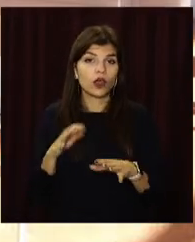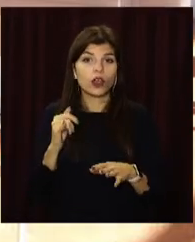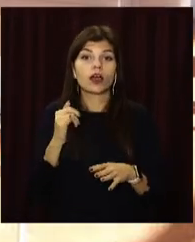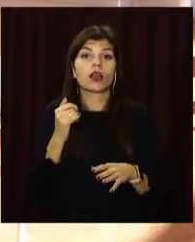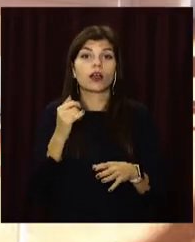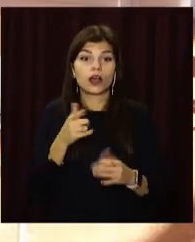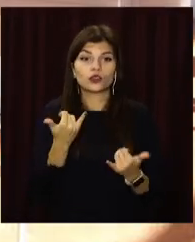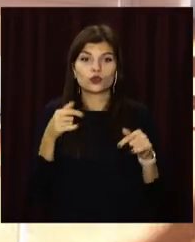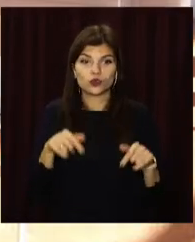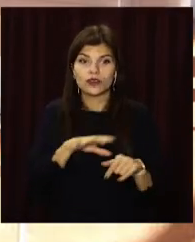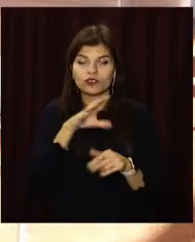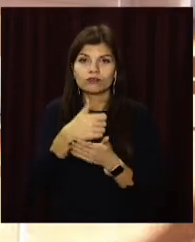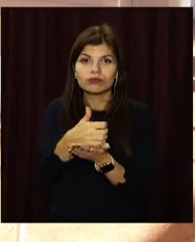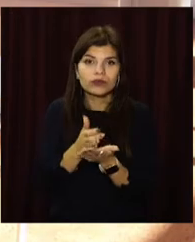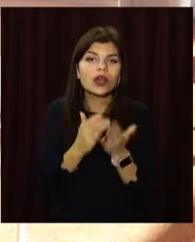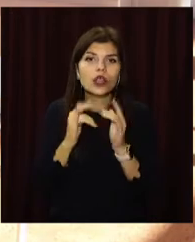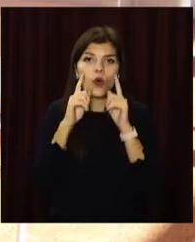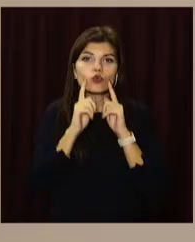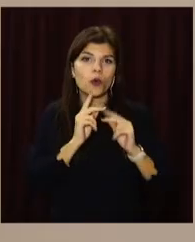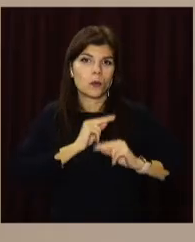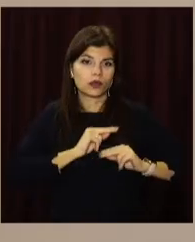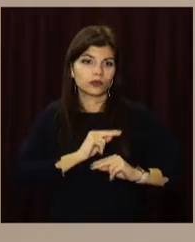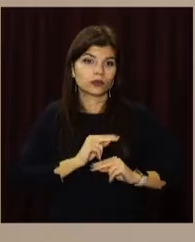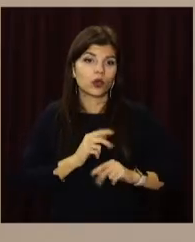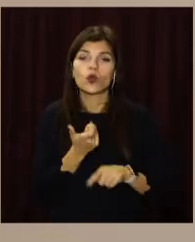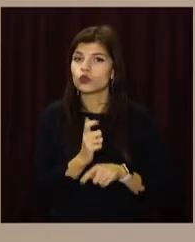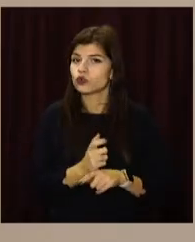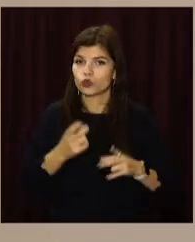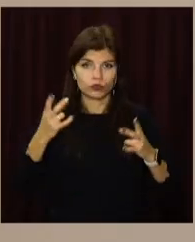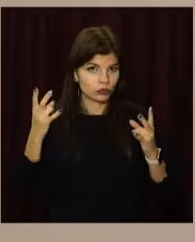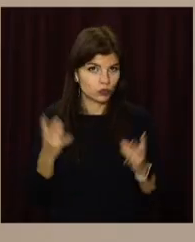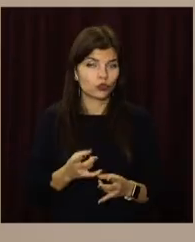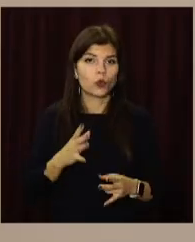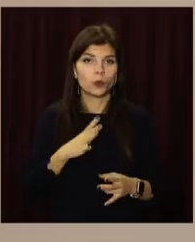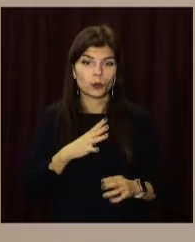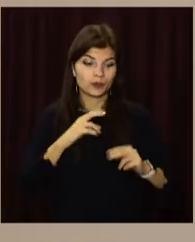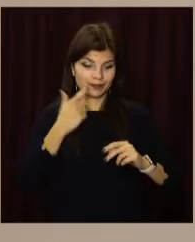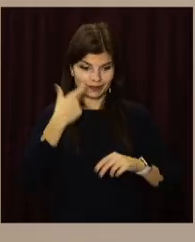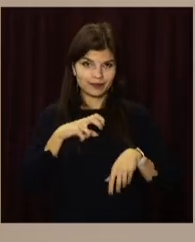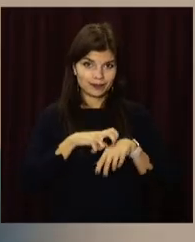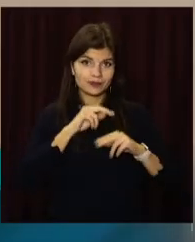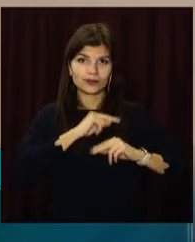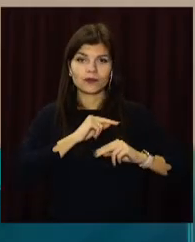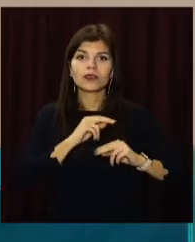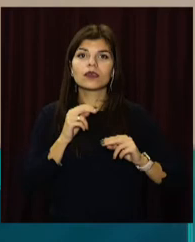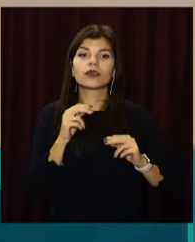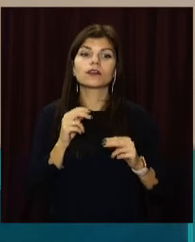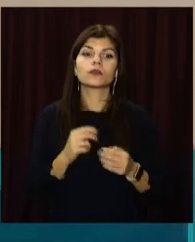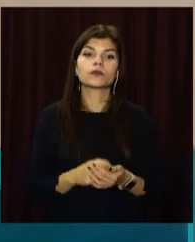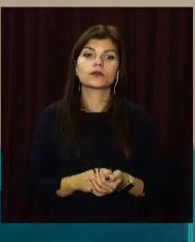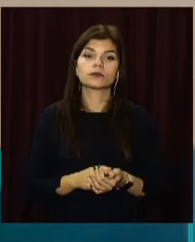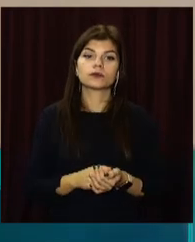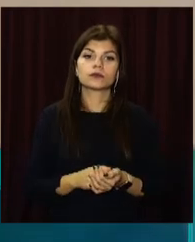Тепер, каже, тут всі ресурси для комфортної праці. Дуже потребувалося роботи по комунікаціям.